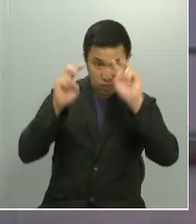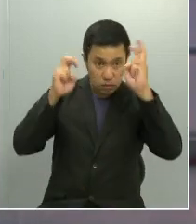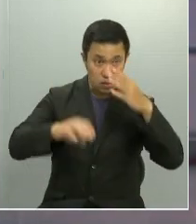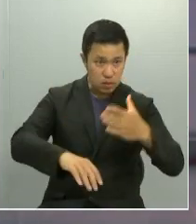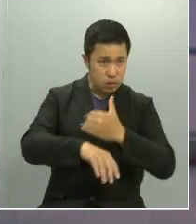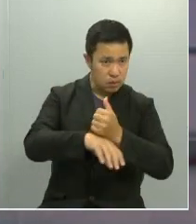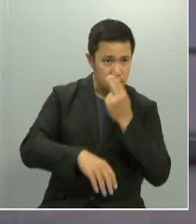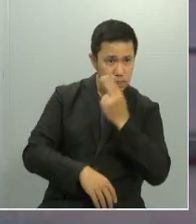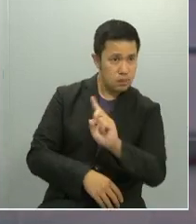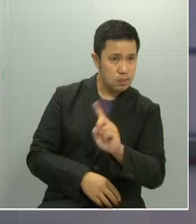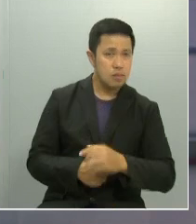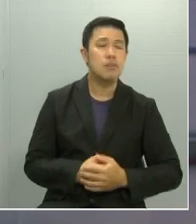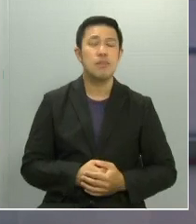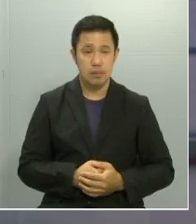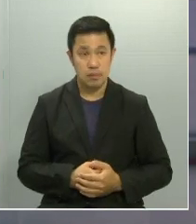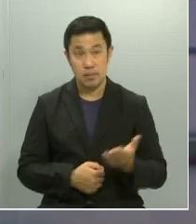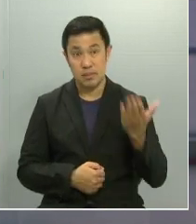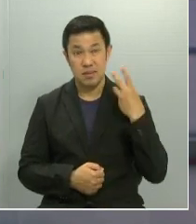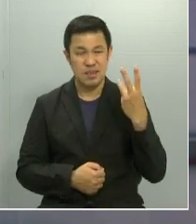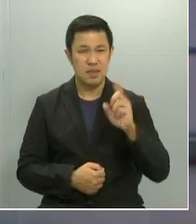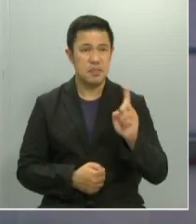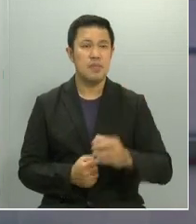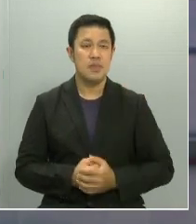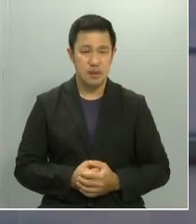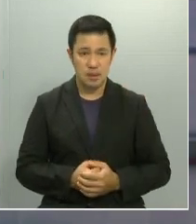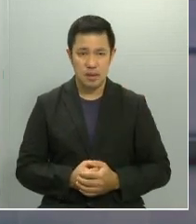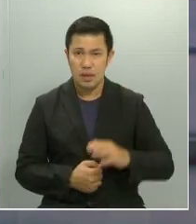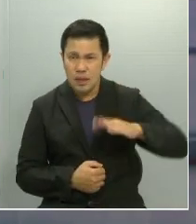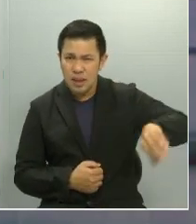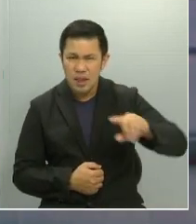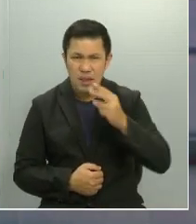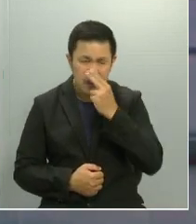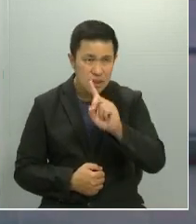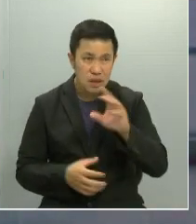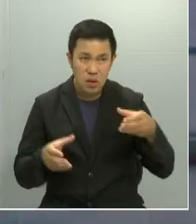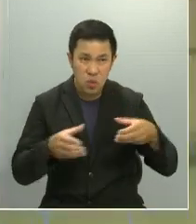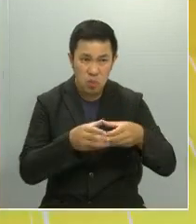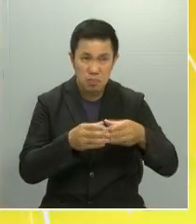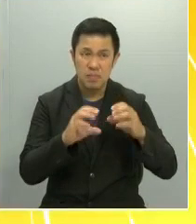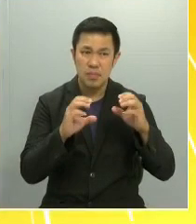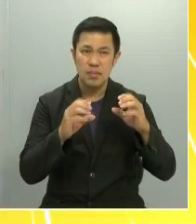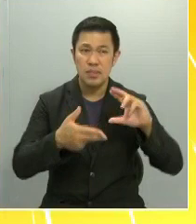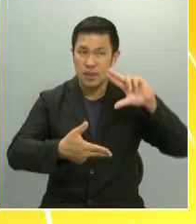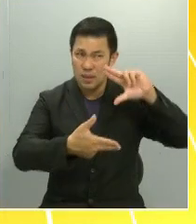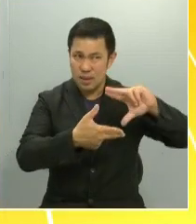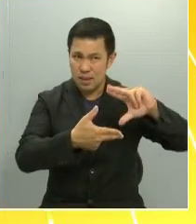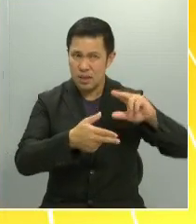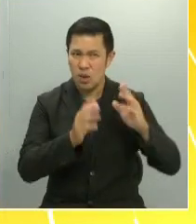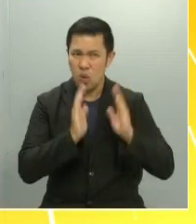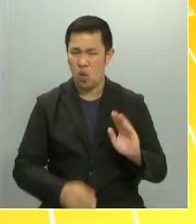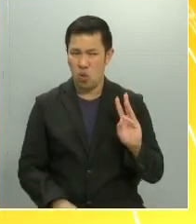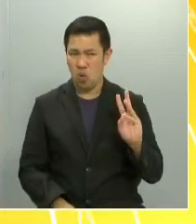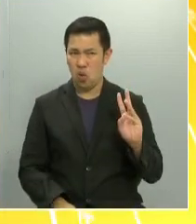อะไรไหมก่อนหน้านี้เขายอมพรรคพลังประชารัฐอย่างน้อย 6เสียง